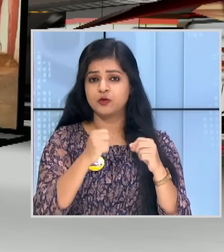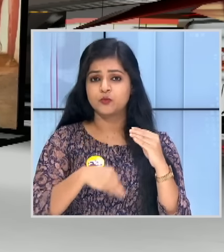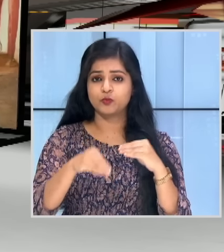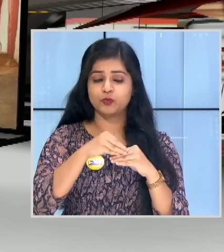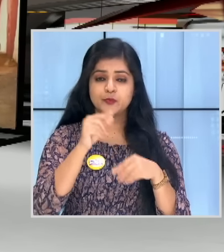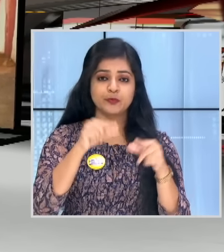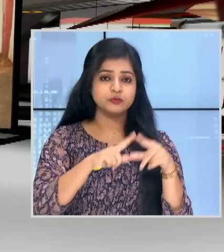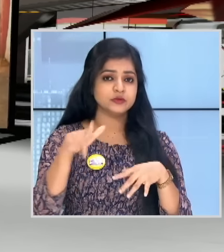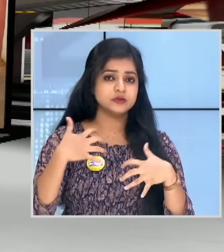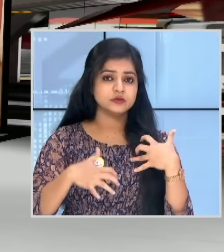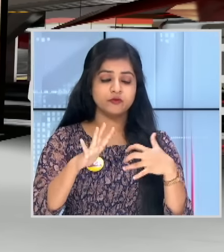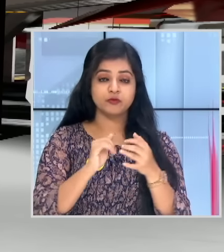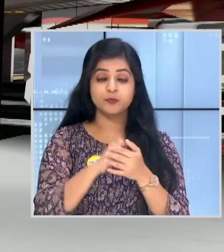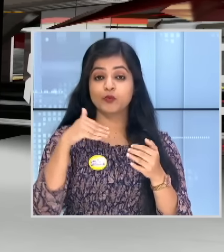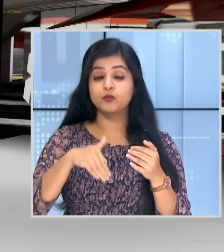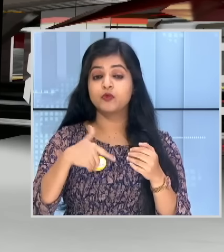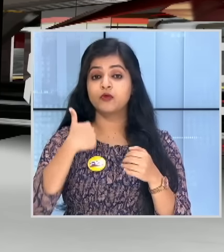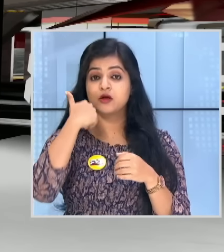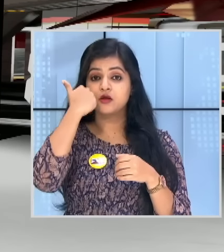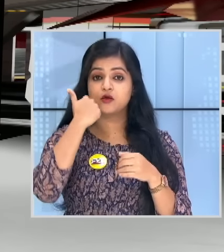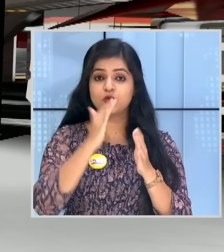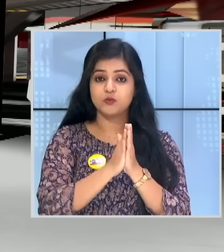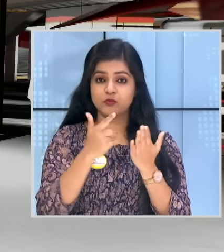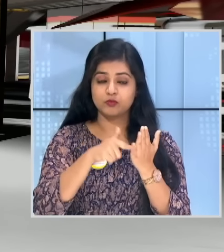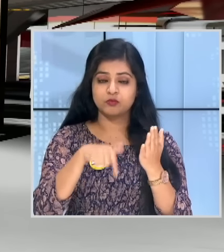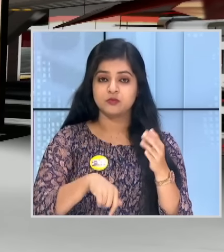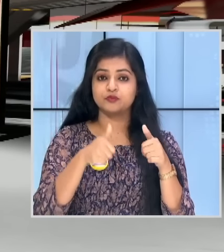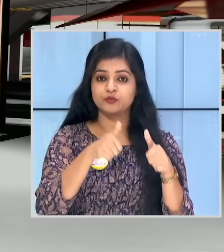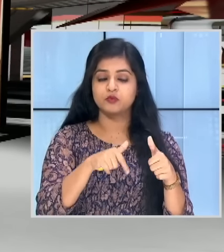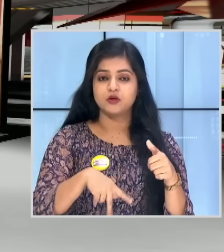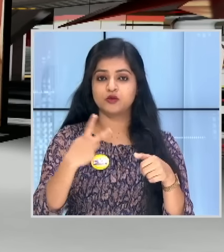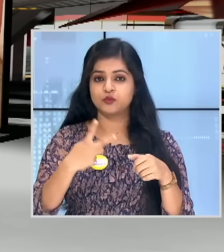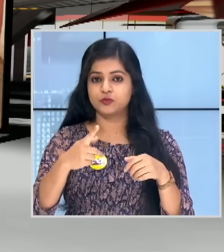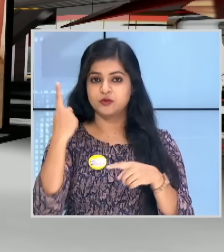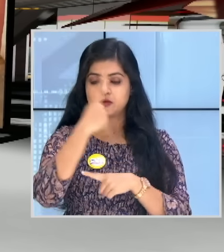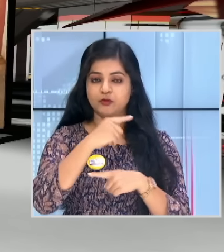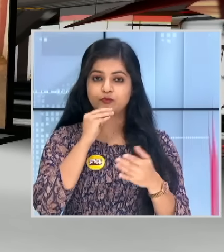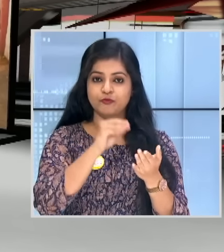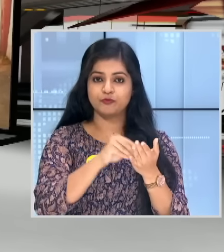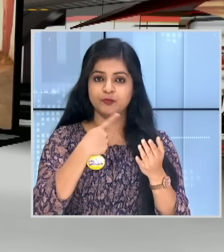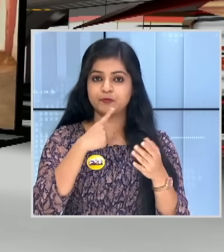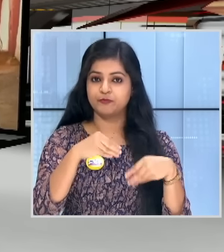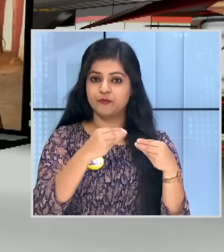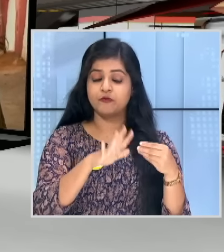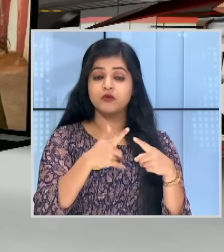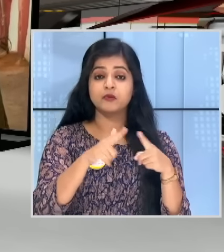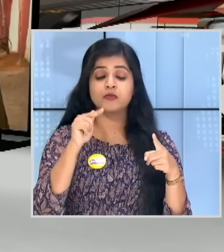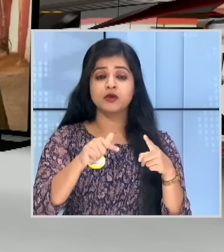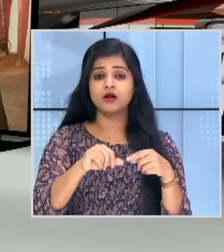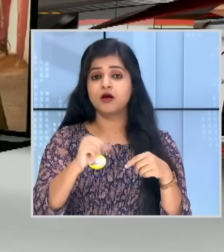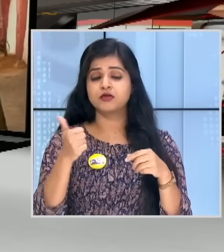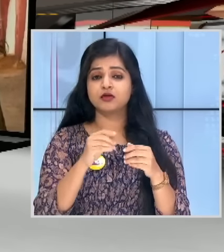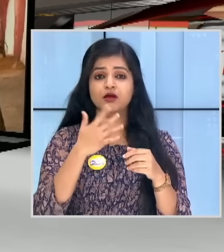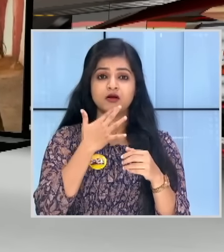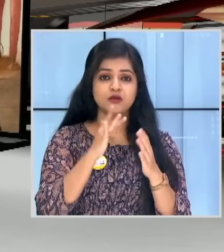ഇതിപ്പോൾ മഞ്ഞക്കാട് ഉടമകൾക്കാണ് അടുത്ത ദിവസം മസ്റ്ററിങ്ങിനുള്ള സൗകര്യം ഏർപ്പെടുത്തുക മറ്റു കാർഡ് ഉടമകൾക്ക് എപ്പോഴായിരിക്കും മസ്റ്ററിംഗ് നടത്താൻ സൗകര്യം